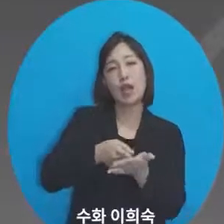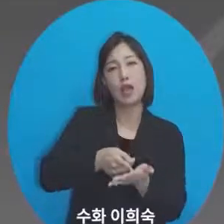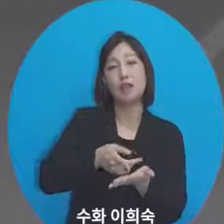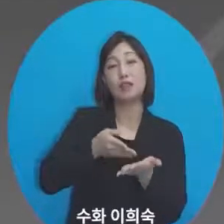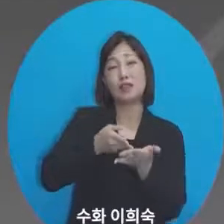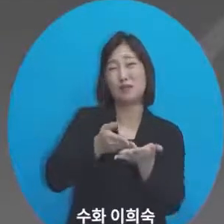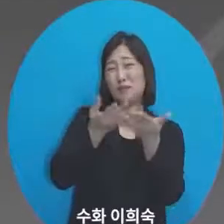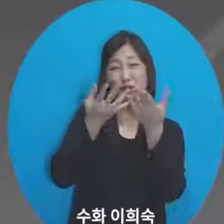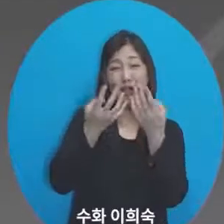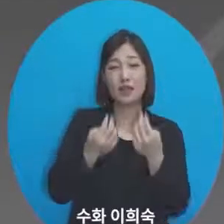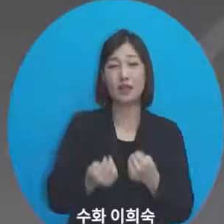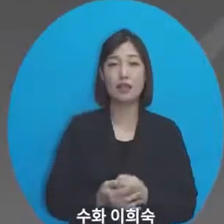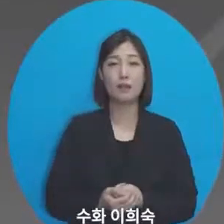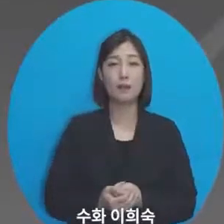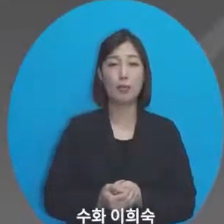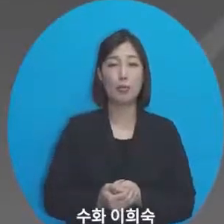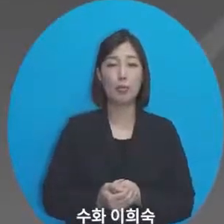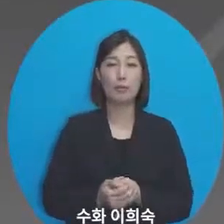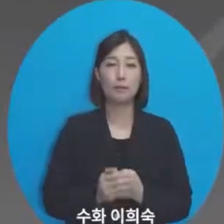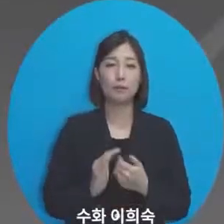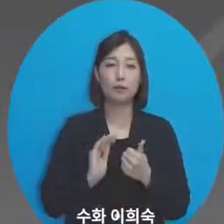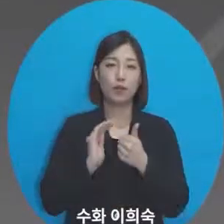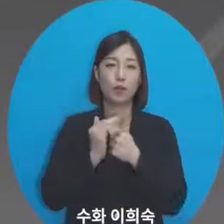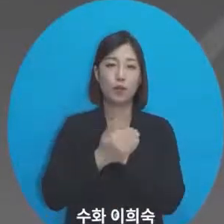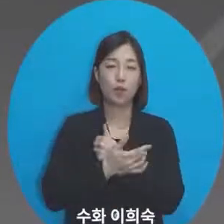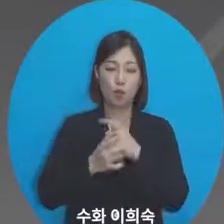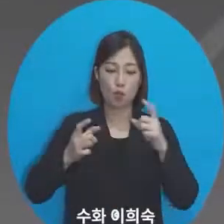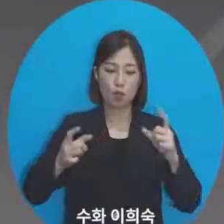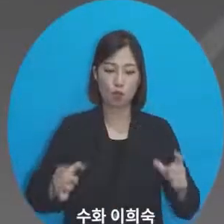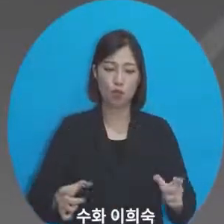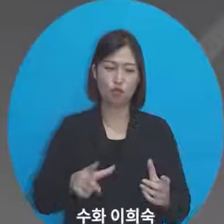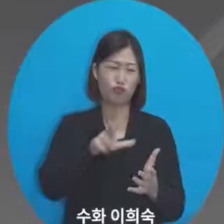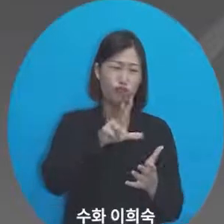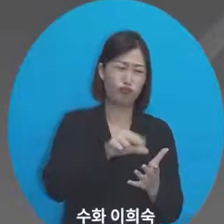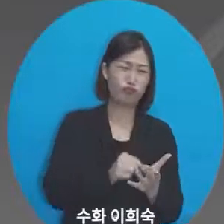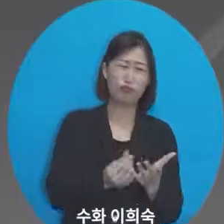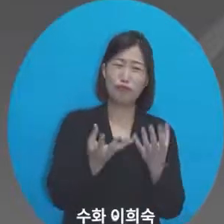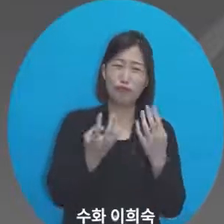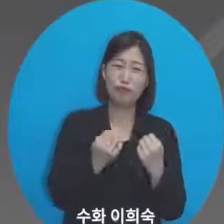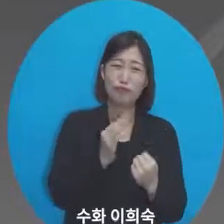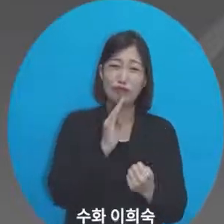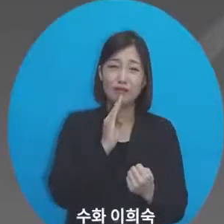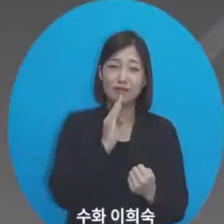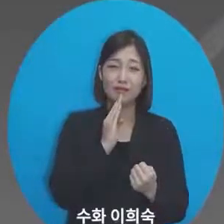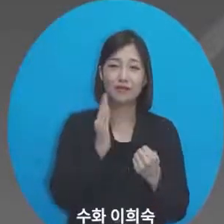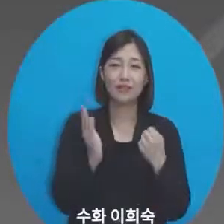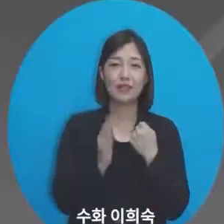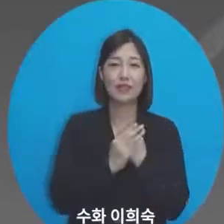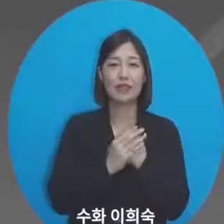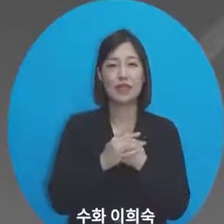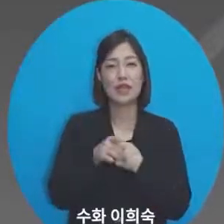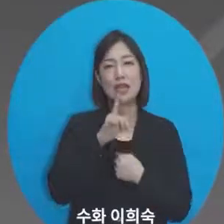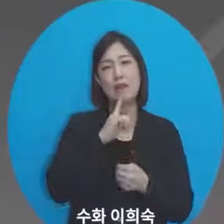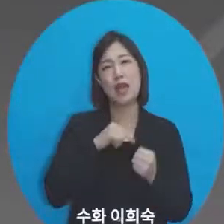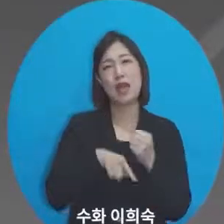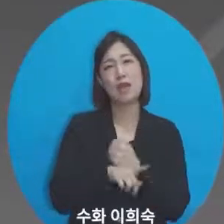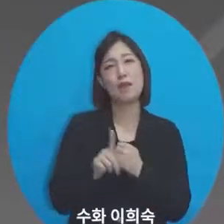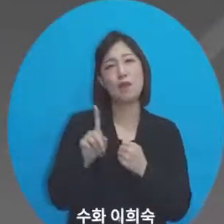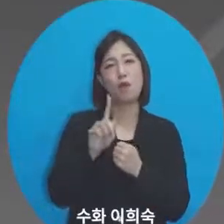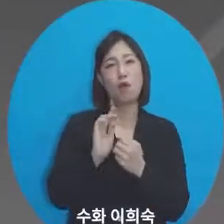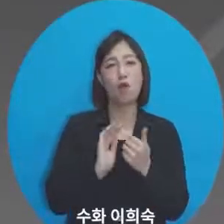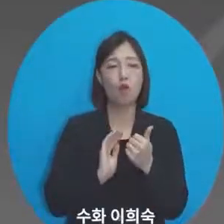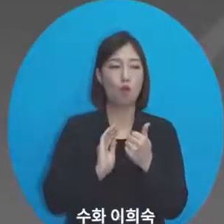개소당 10개소의 어떤 보호구역에 문제점이 발견됐을 정도로 아직까지 우리 보호구역 내에 어떤 적정